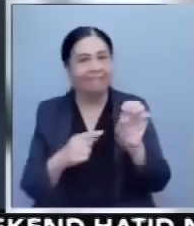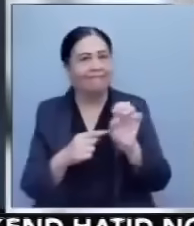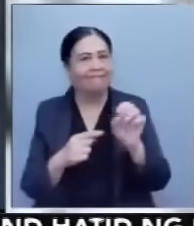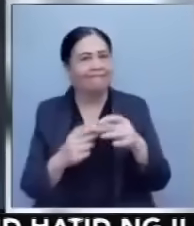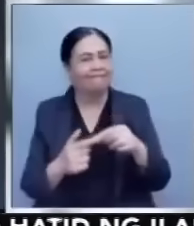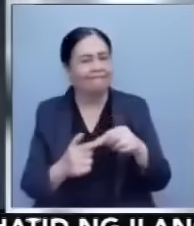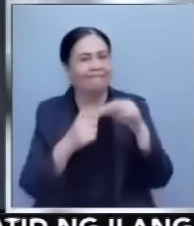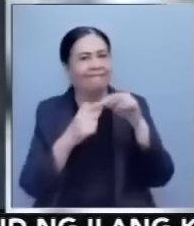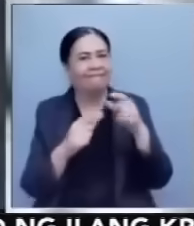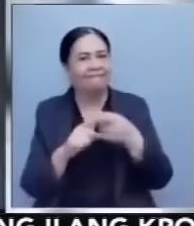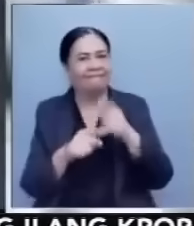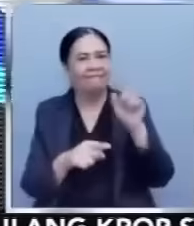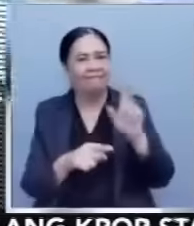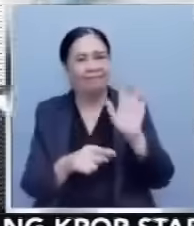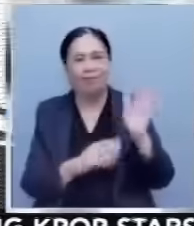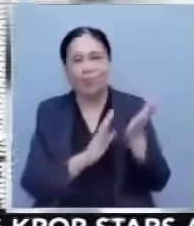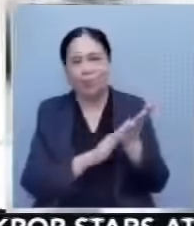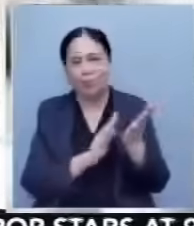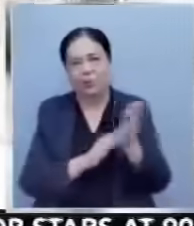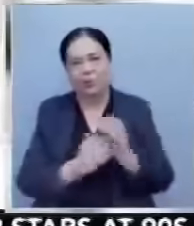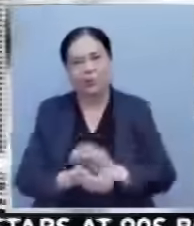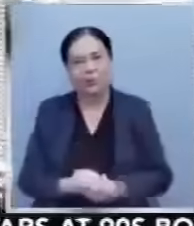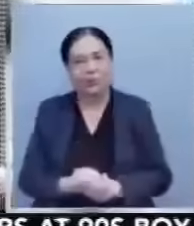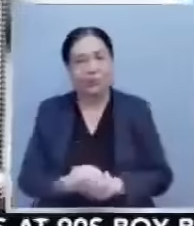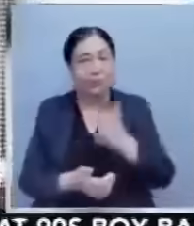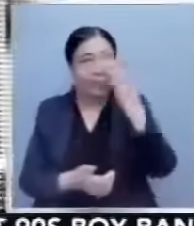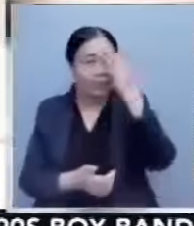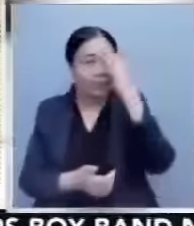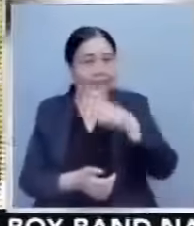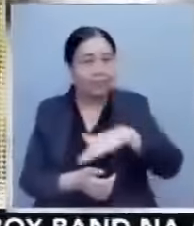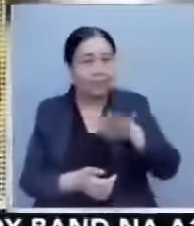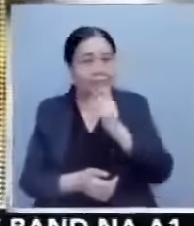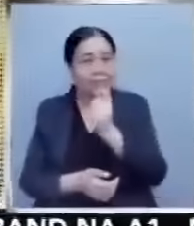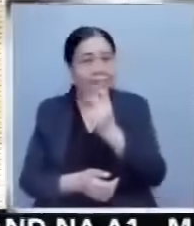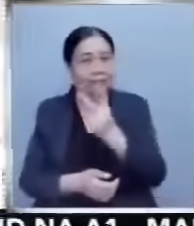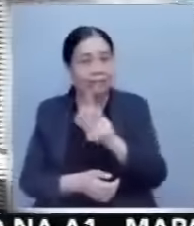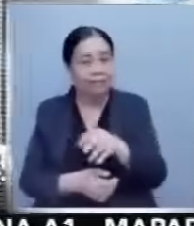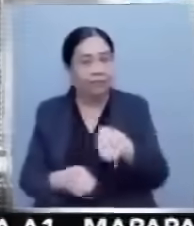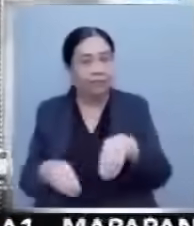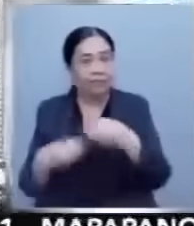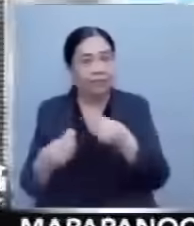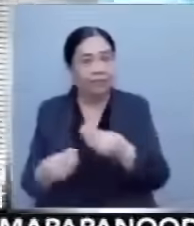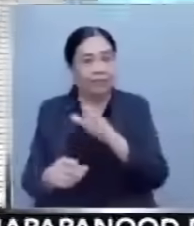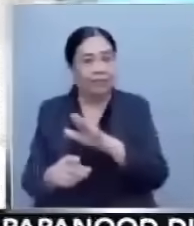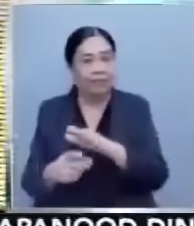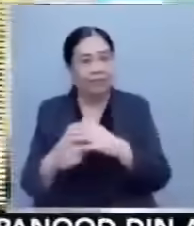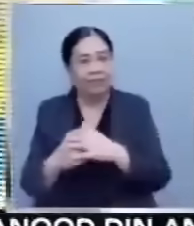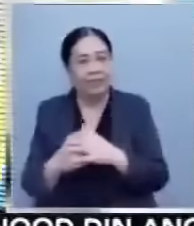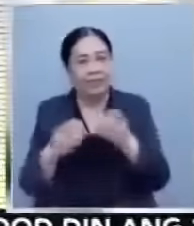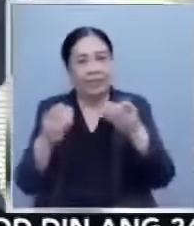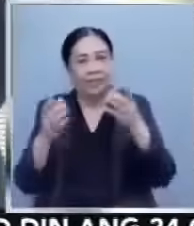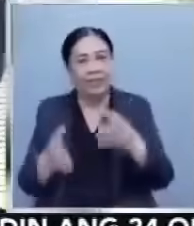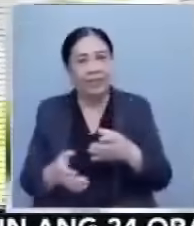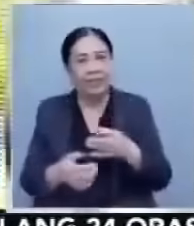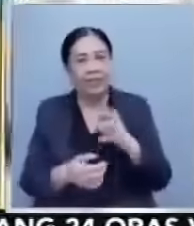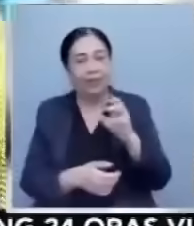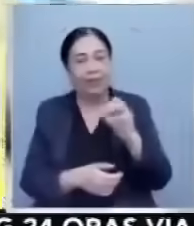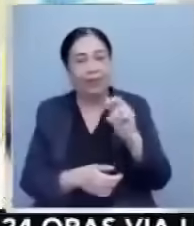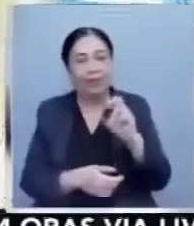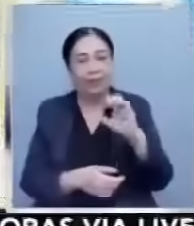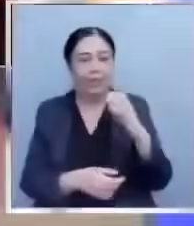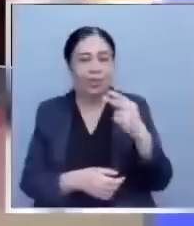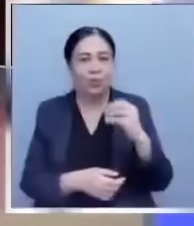mula sa kanyang alma mater. Excellence in the Field of Television naman ang iginawad kay kapuso director Romel Gacho.